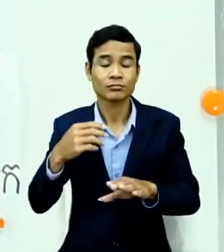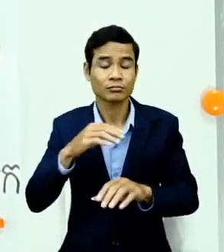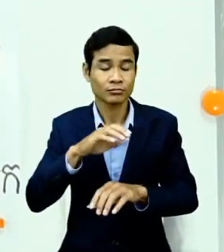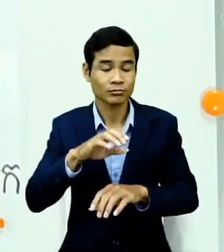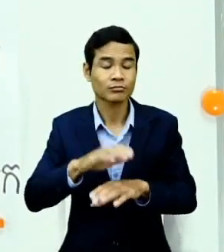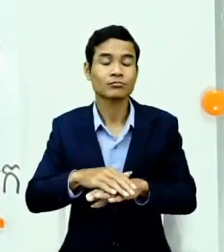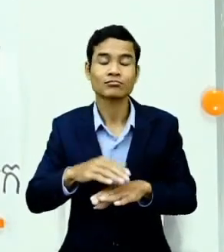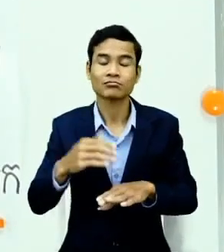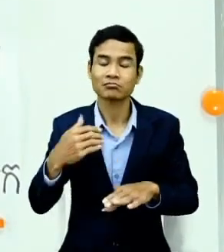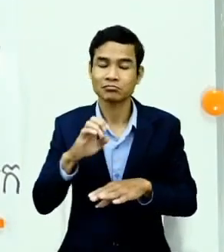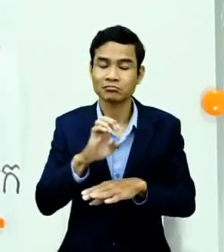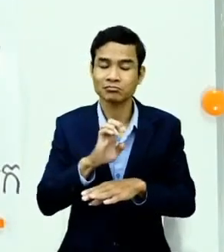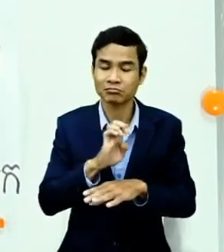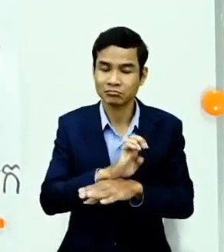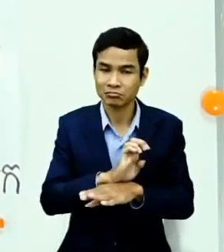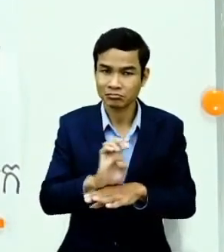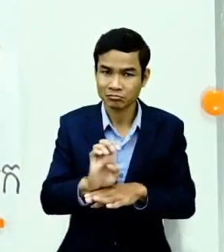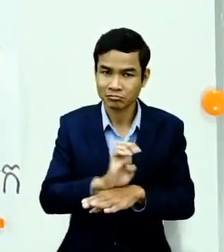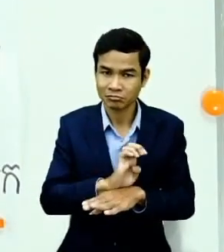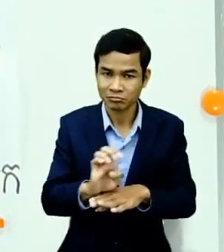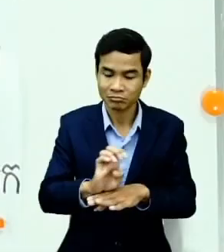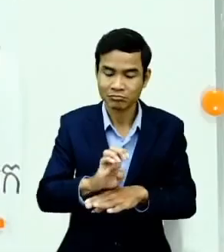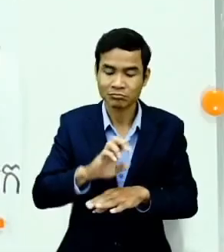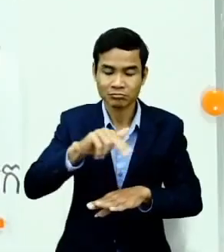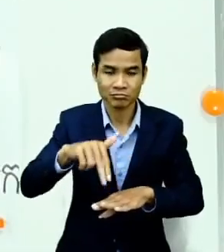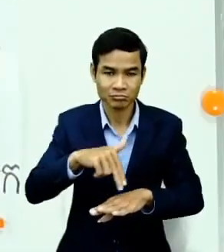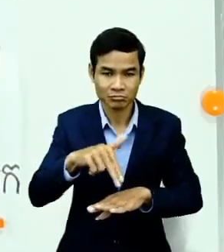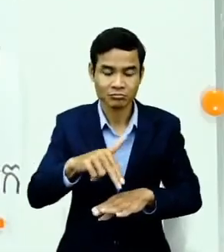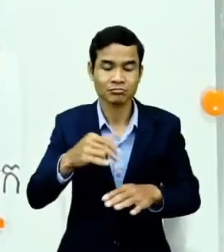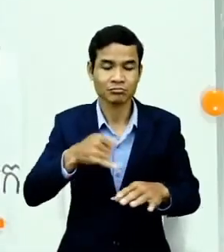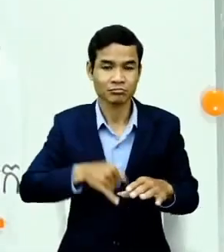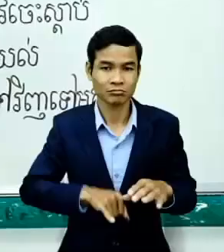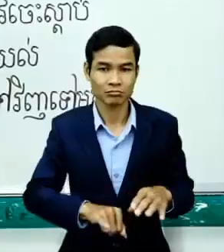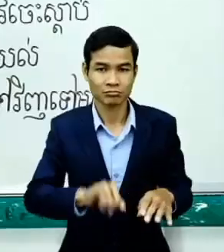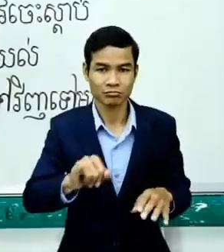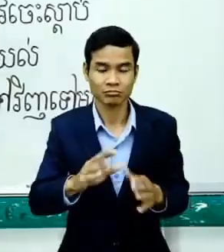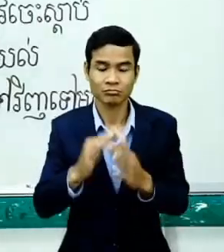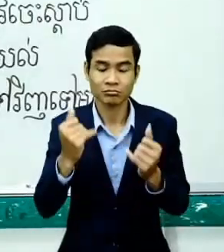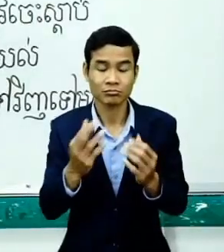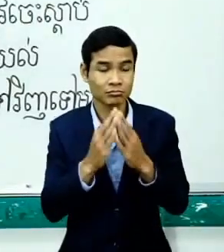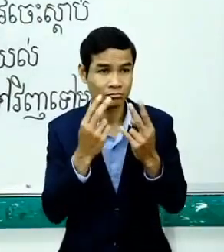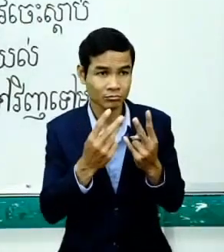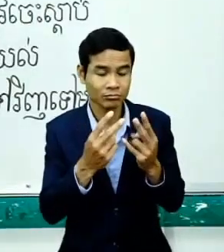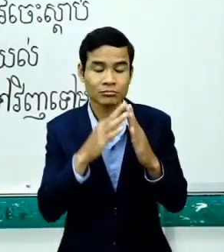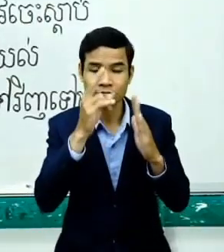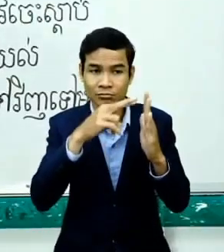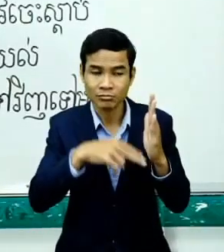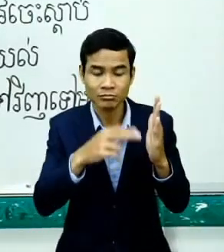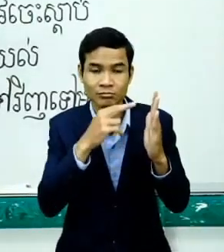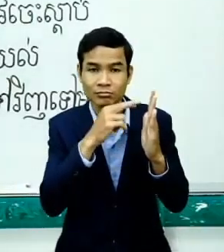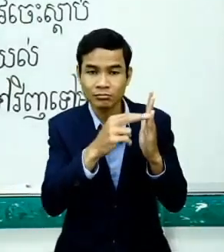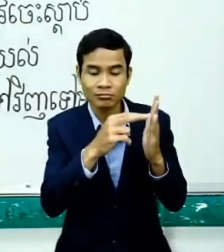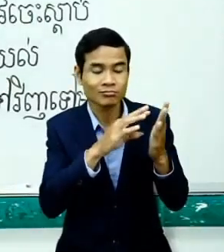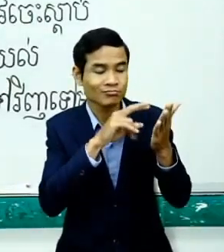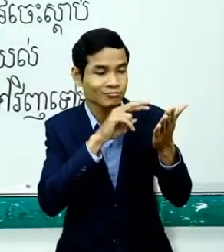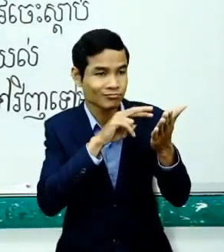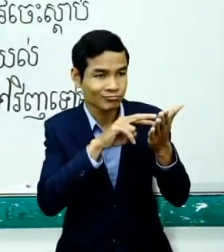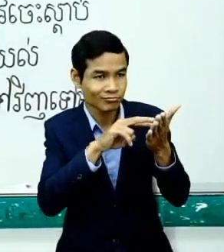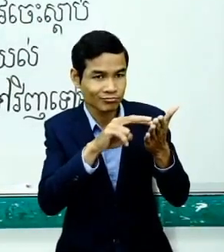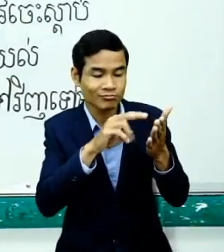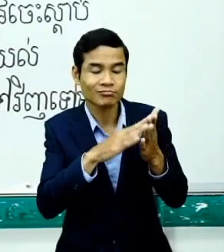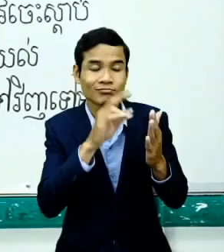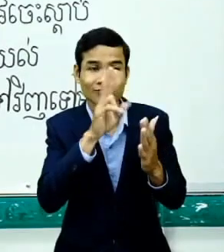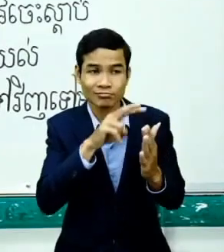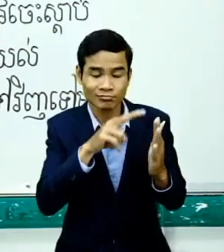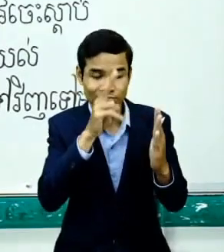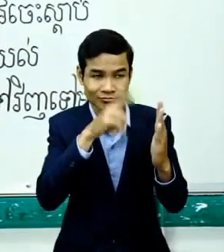thái tòm chài chả lấy dương một tiếng ngang ăn tập bò được bò dương chả chả pi cái này nè ta con bà chương an mà con chả cua